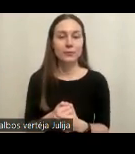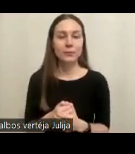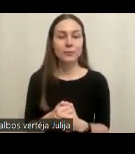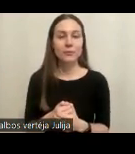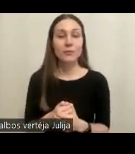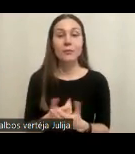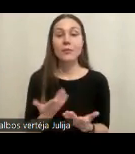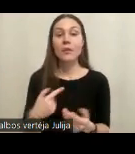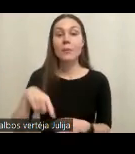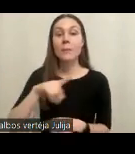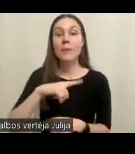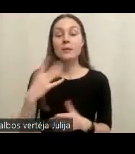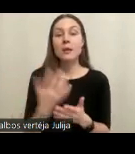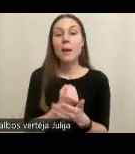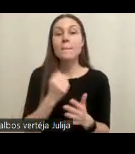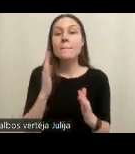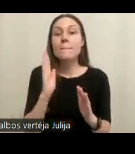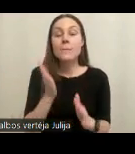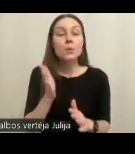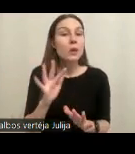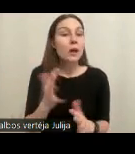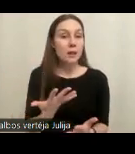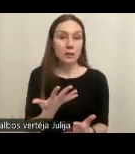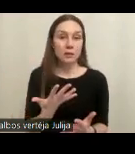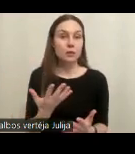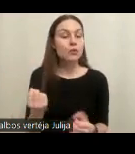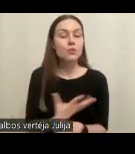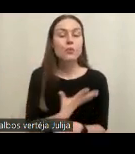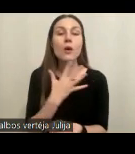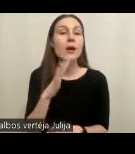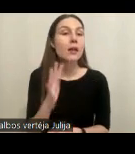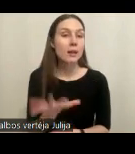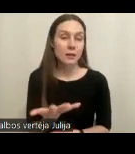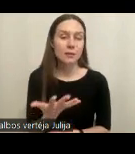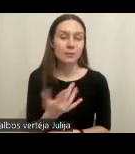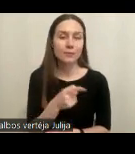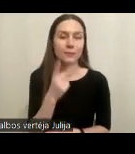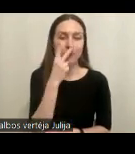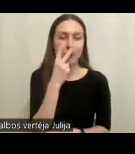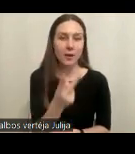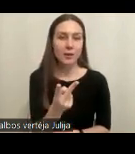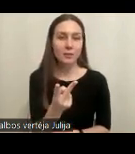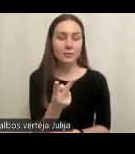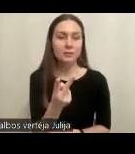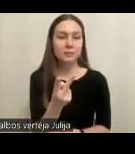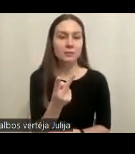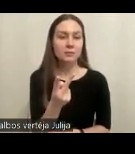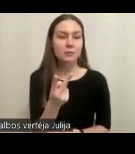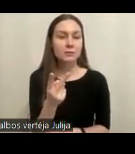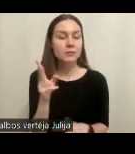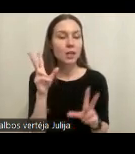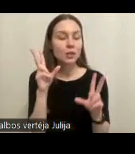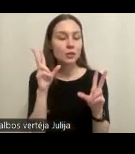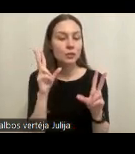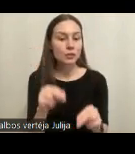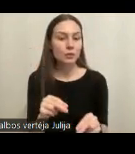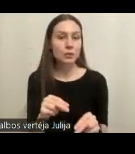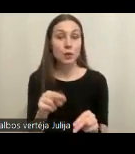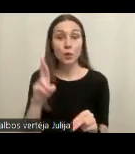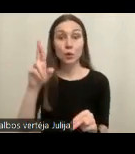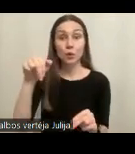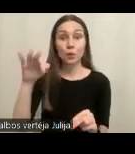ką mes pasieksime, ką mes išmoksime šioje pamokoje? Kaip matote, kad tikrai mes ir Rūta